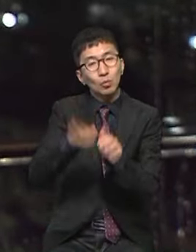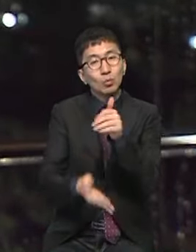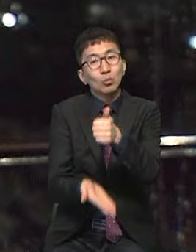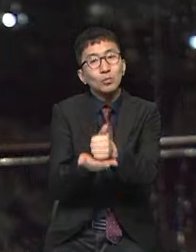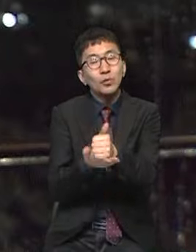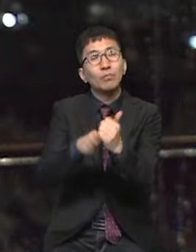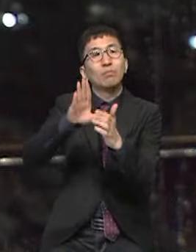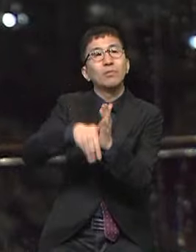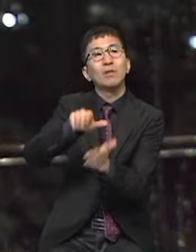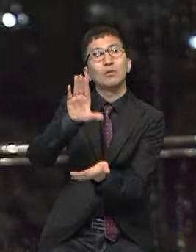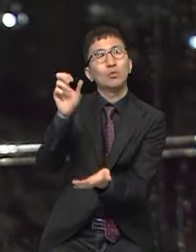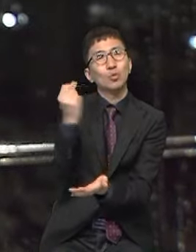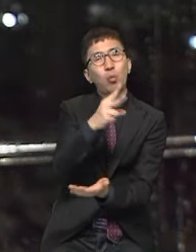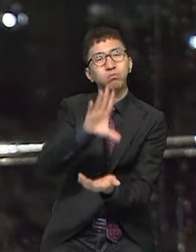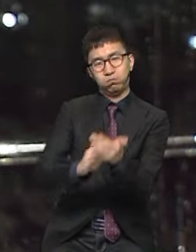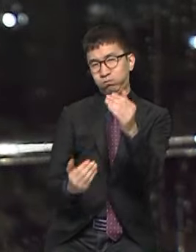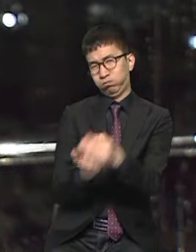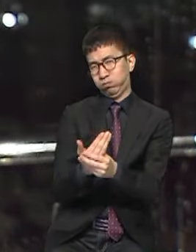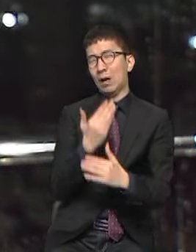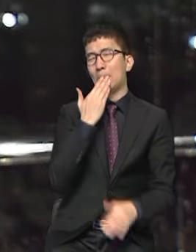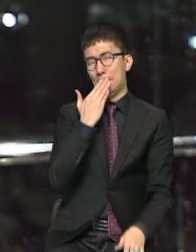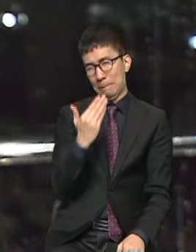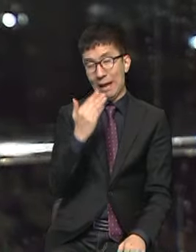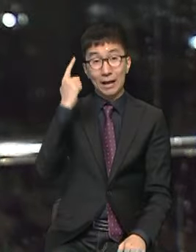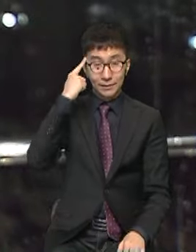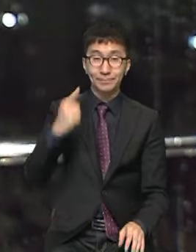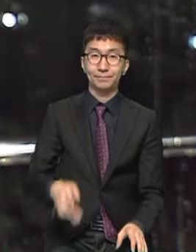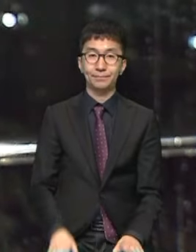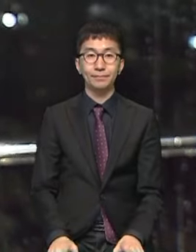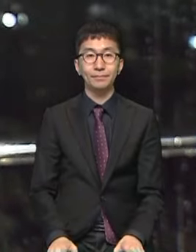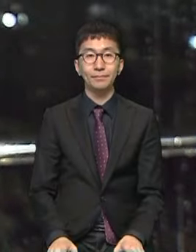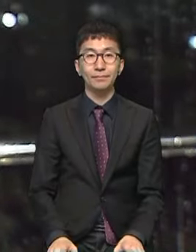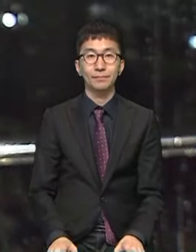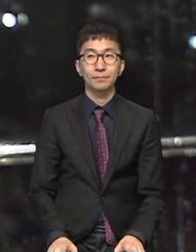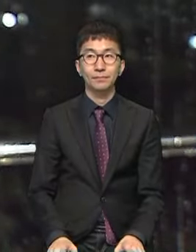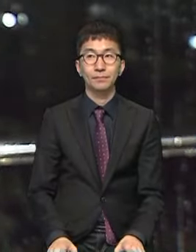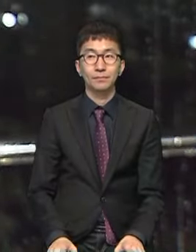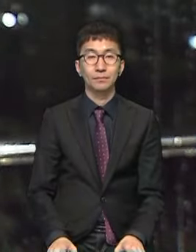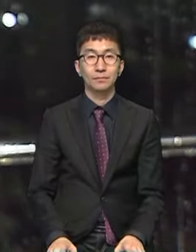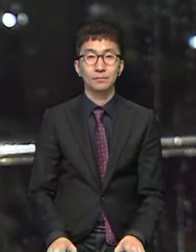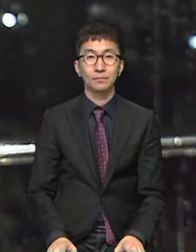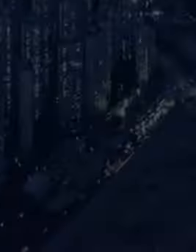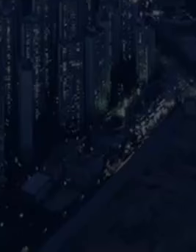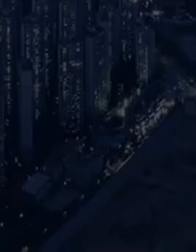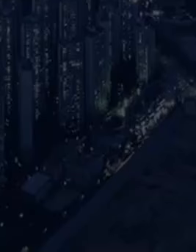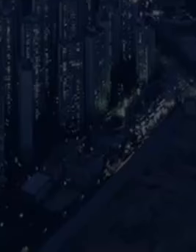다툼이 더욱 심각하게 폭발할 것이란 전망도 나오고 있습니다. SBS 박찬범입니다.